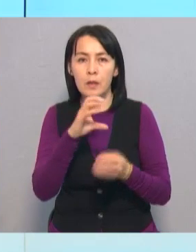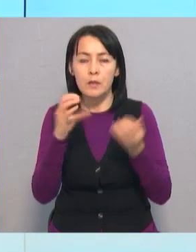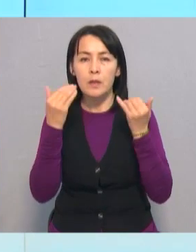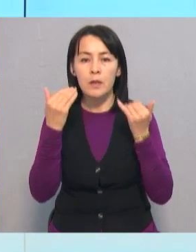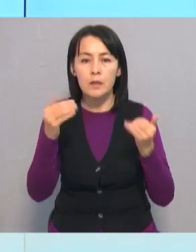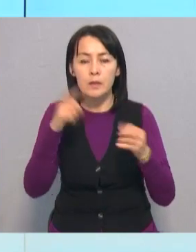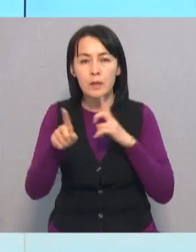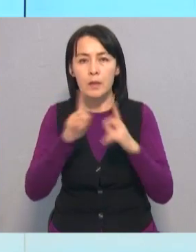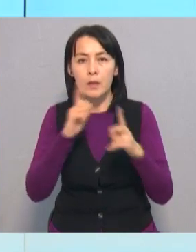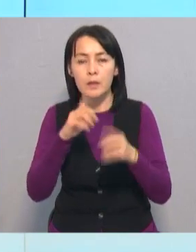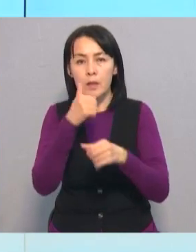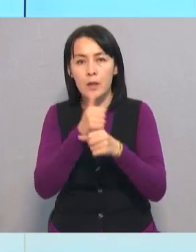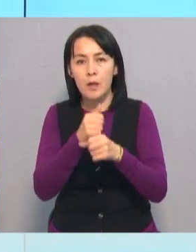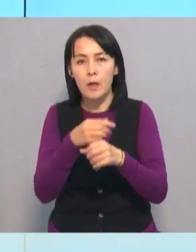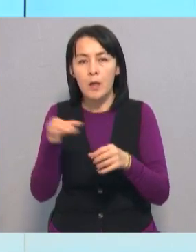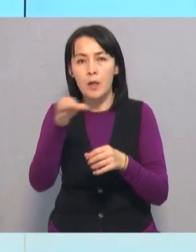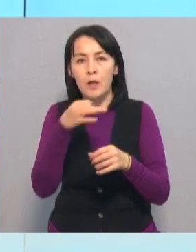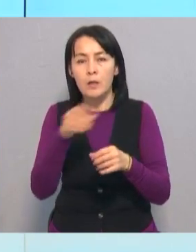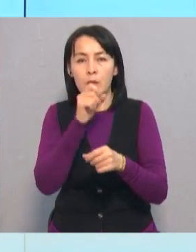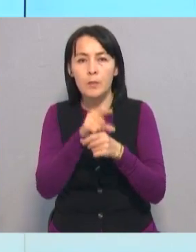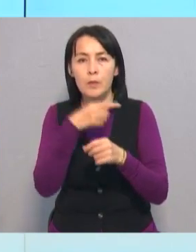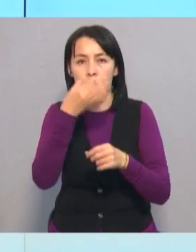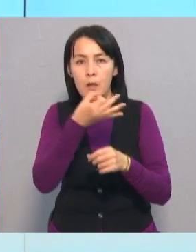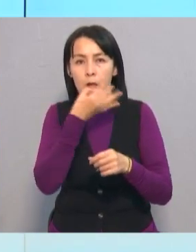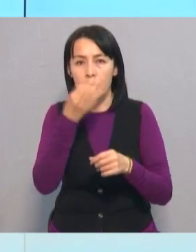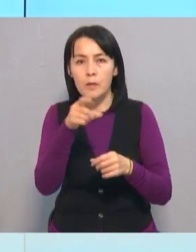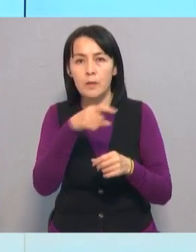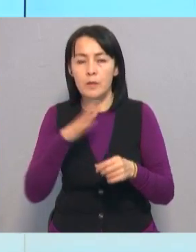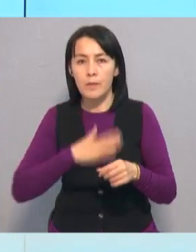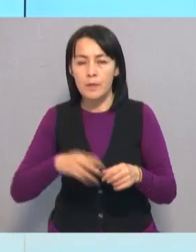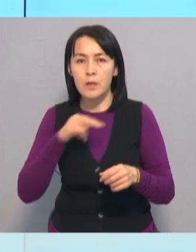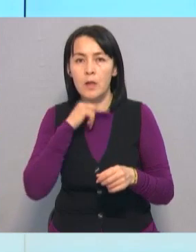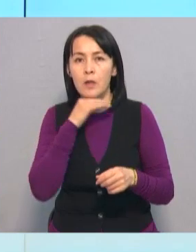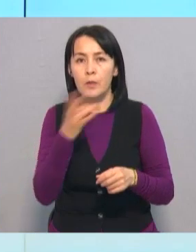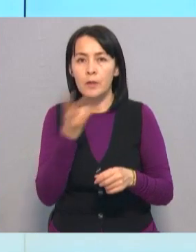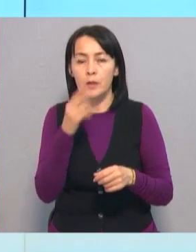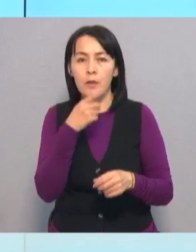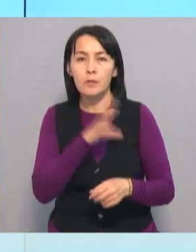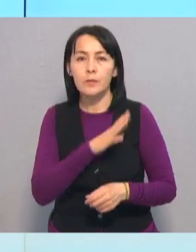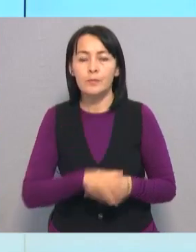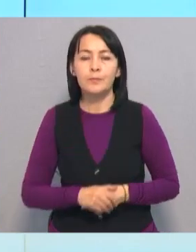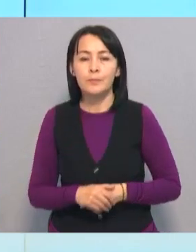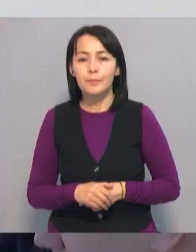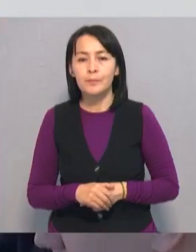балды на совещании глава региона поручил ответственным не быть равнодушными к этим